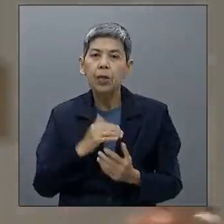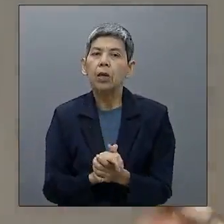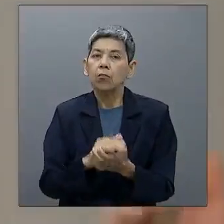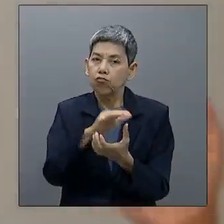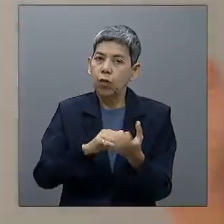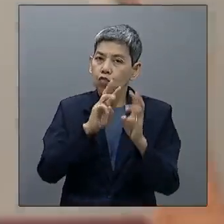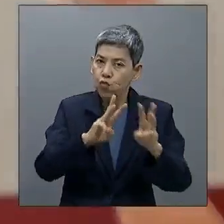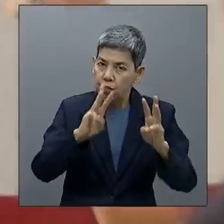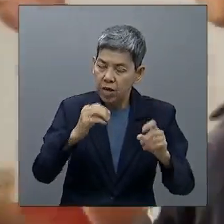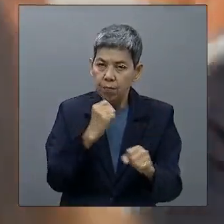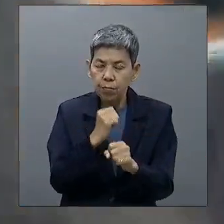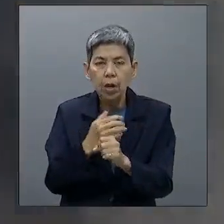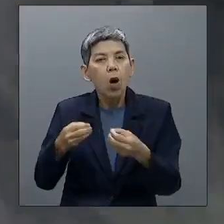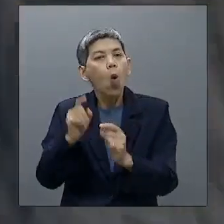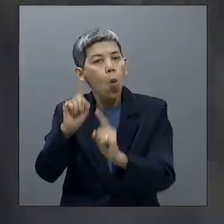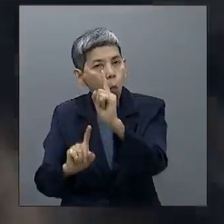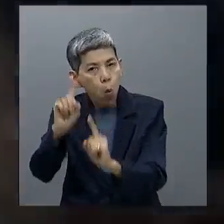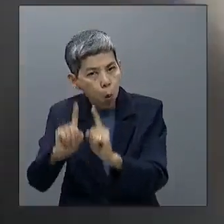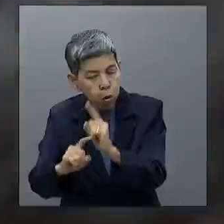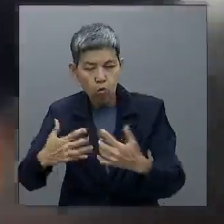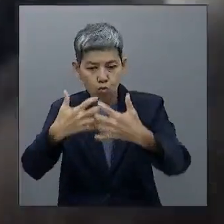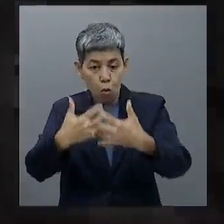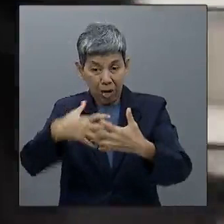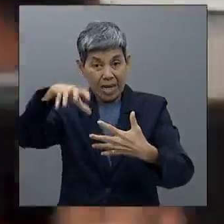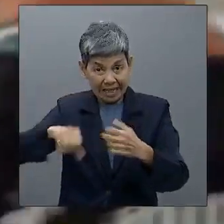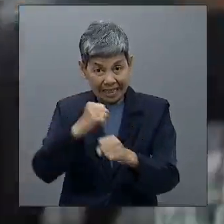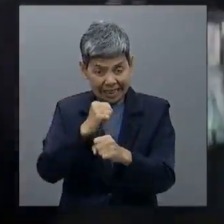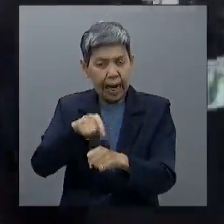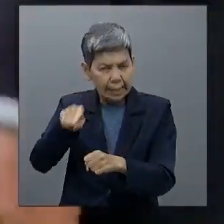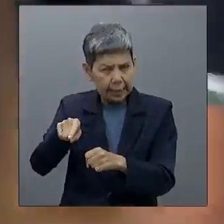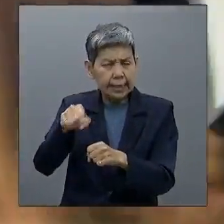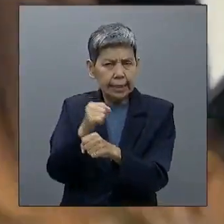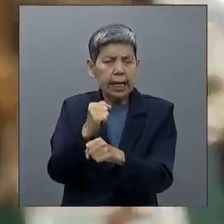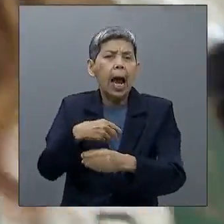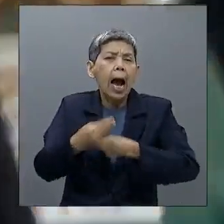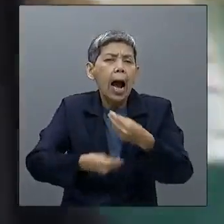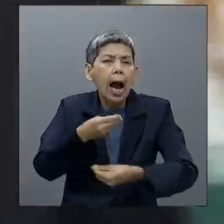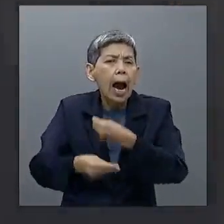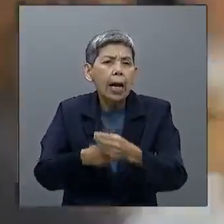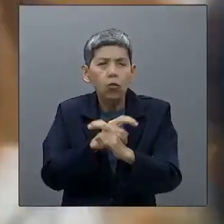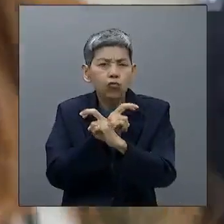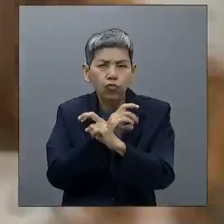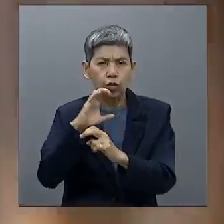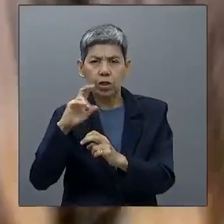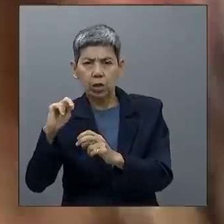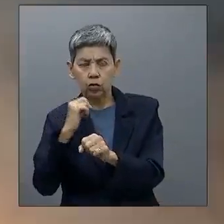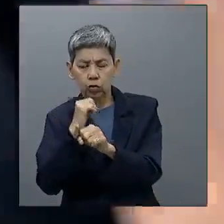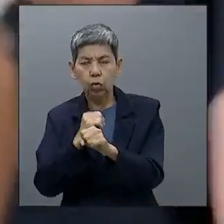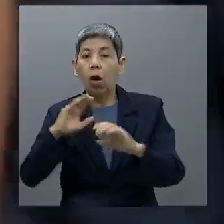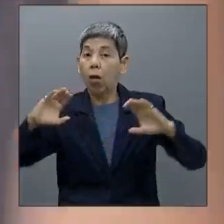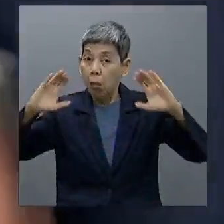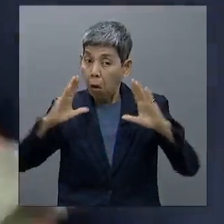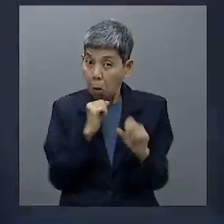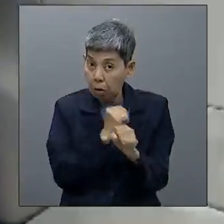เทรดเดอร์โรงงานที่คาดว่าจะเป็นจุดของการจำหน่ายไซยาไนด์เจ้าหน้าที่รัฐคนใกล้